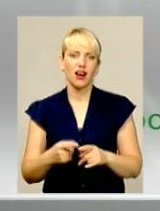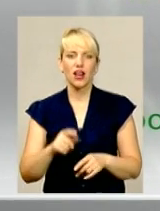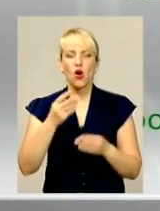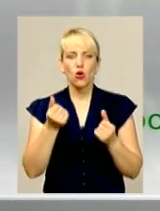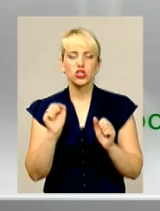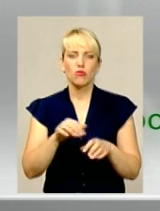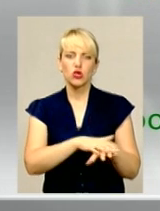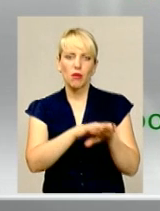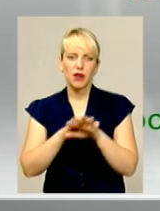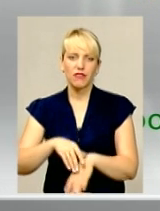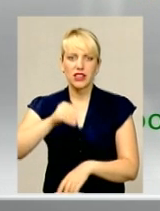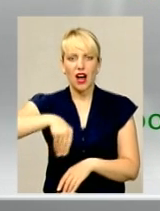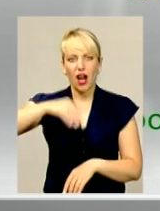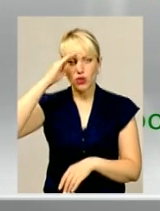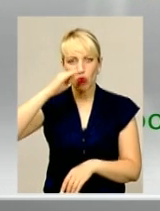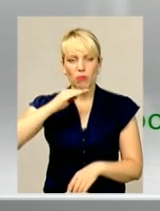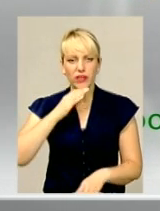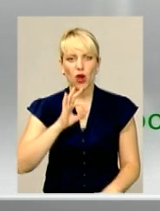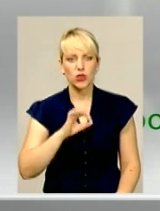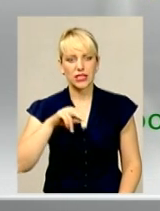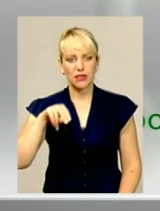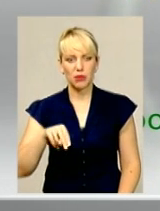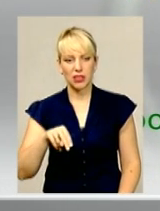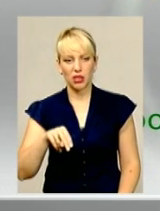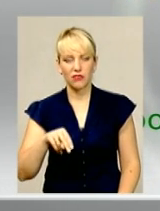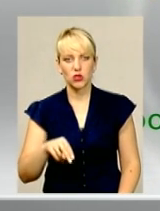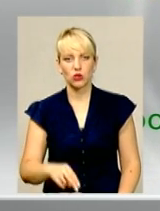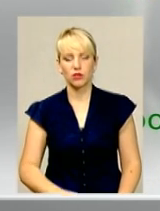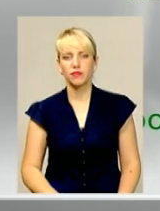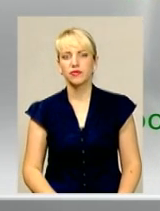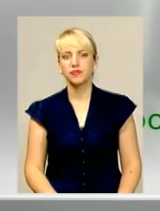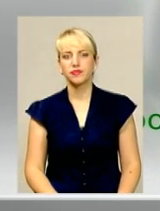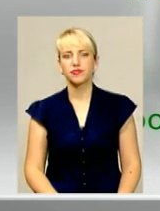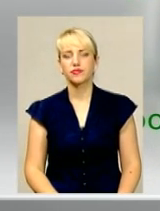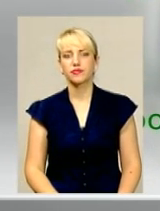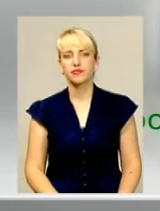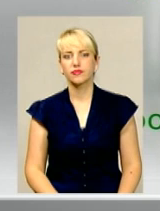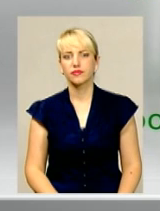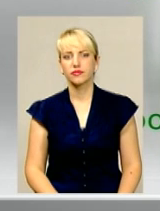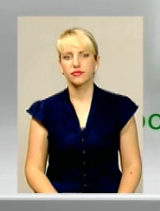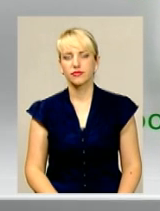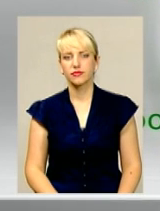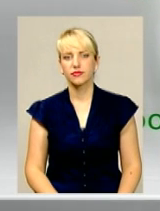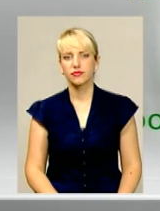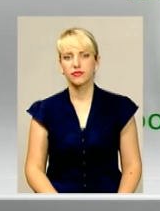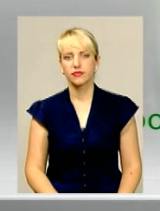можна перерахувати на картку батька Олександра Петра Петраківського. Реквізити ви зараз можете бачити на екрані.